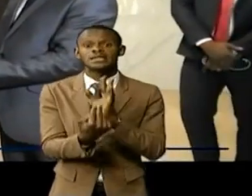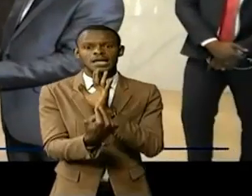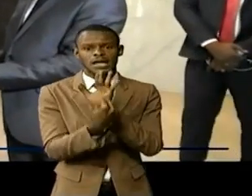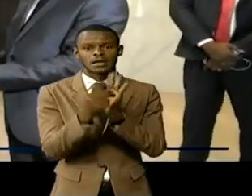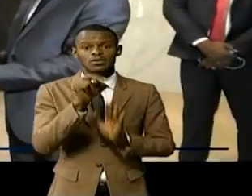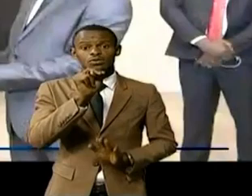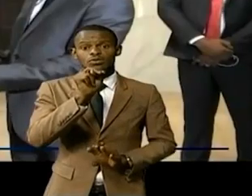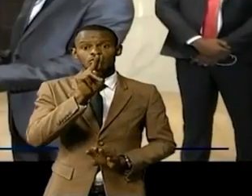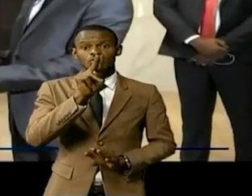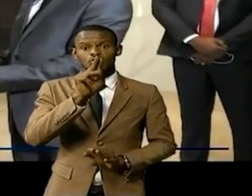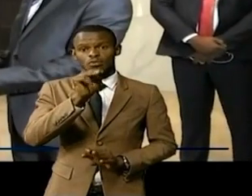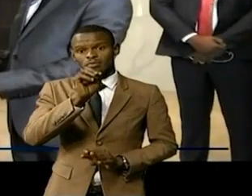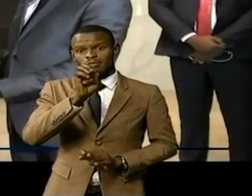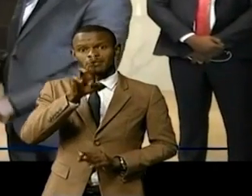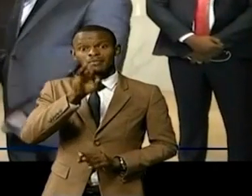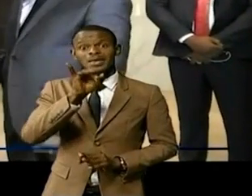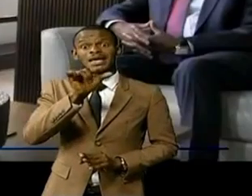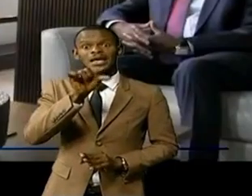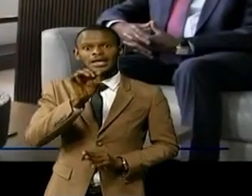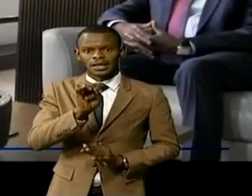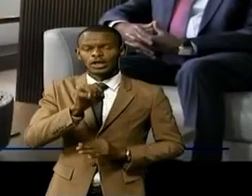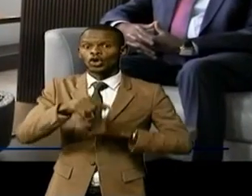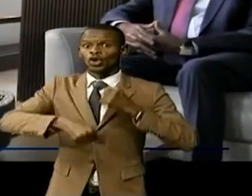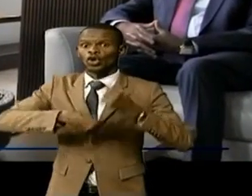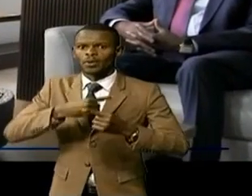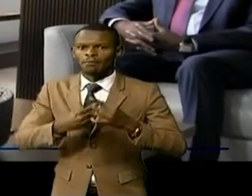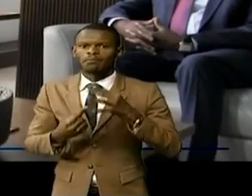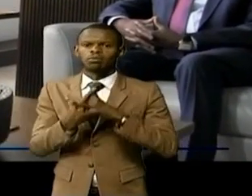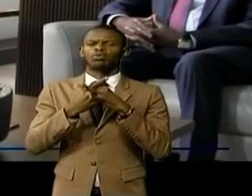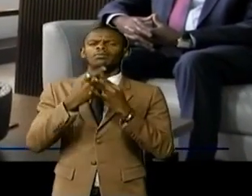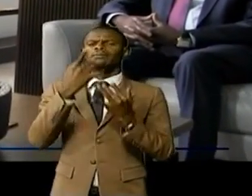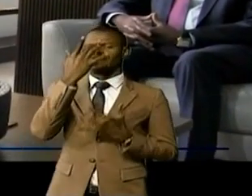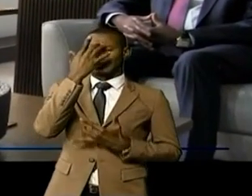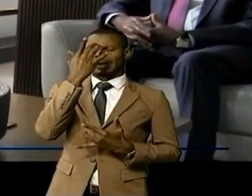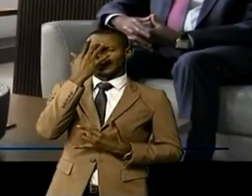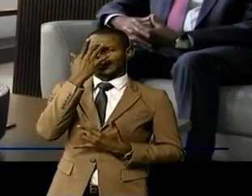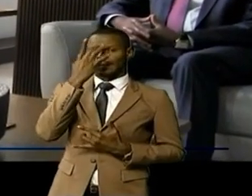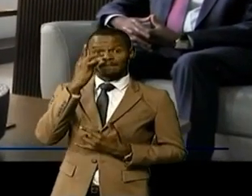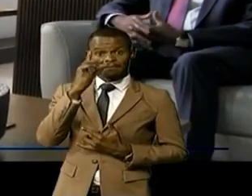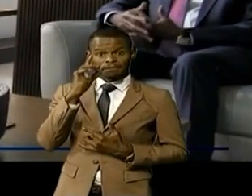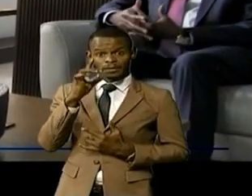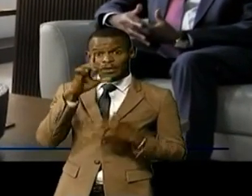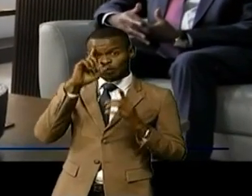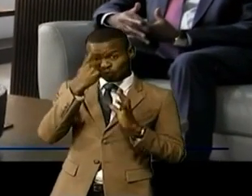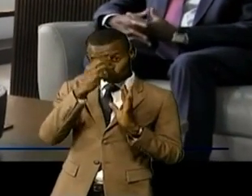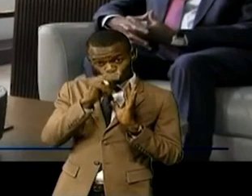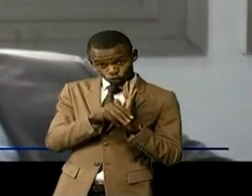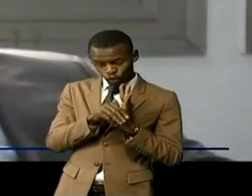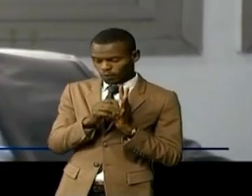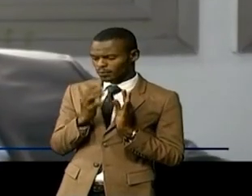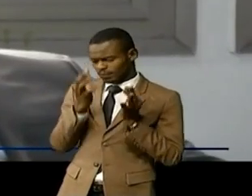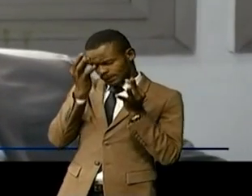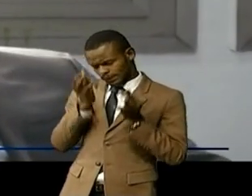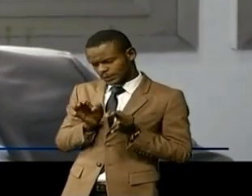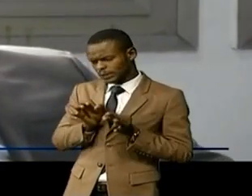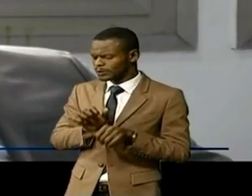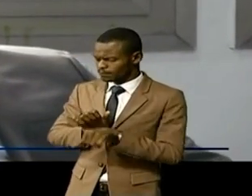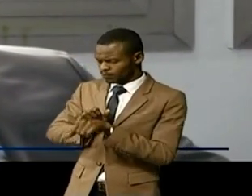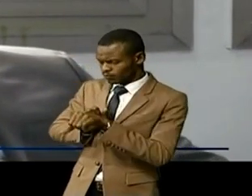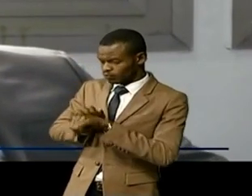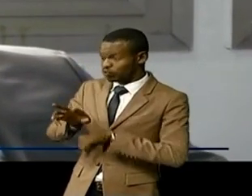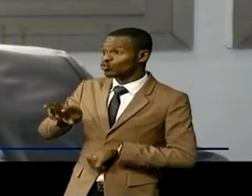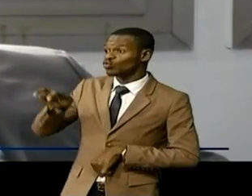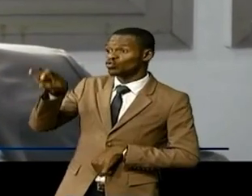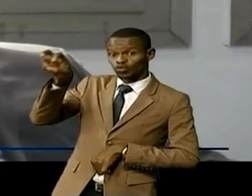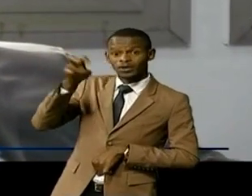décision personnelle du président de la République et son gouvernement, le ministre Désiré Cachemire Kolongele vers la France pour des soins